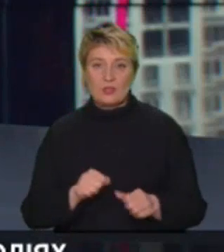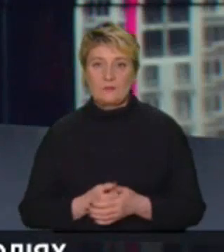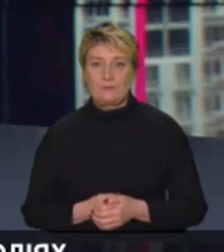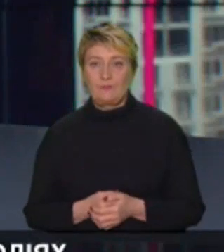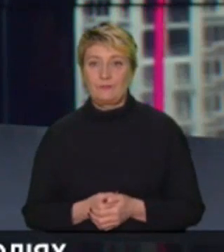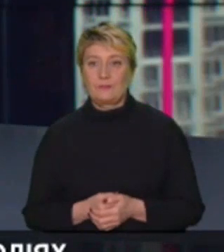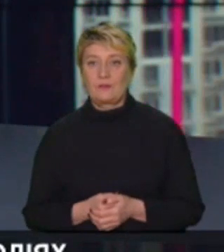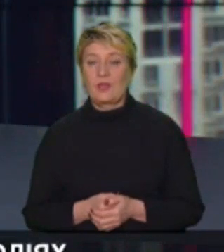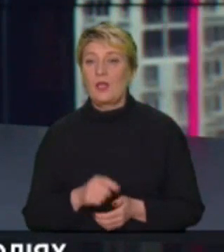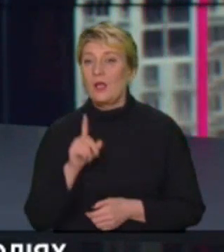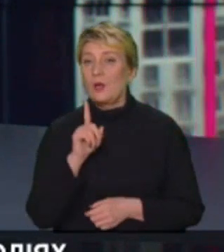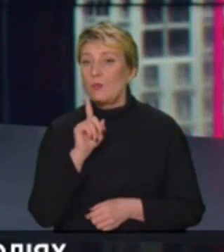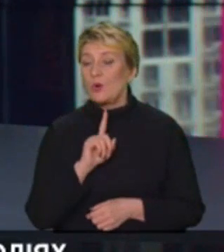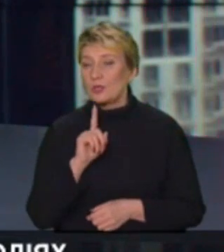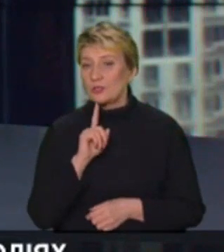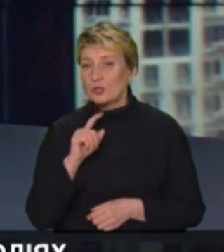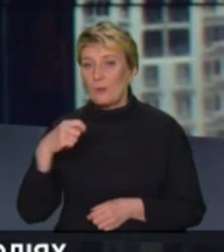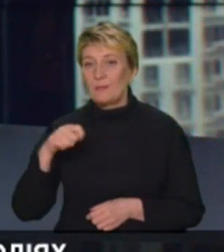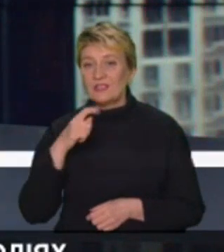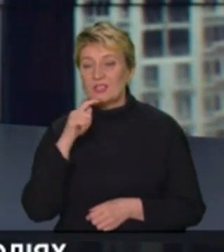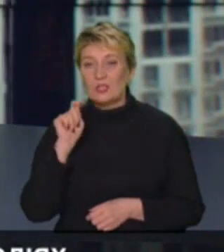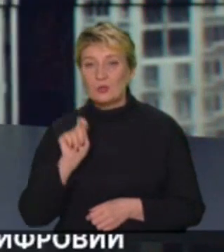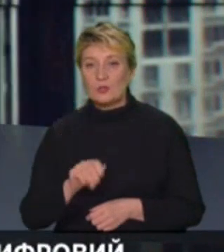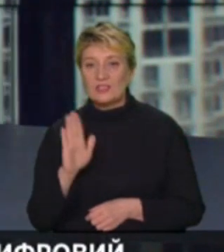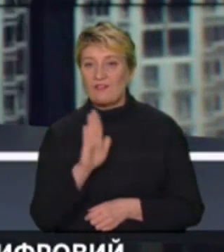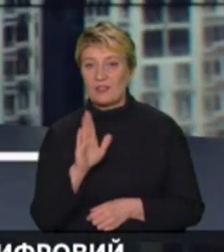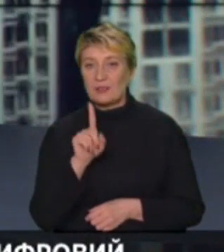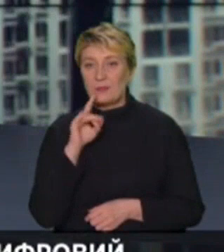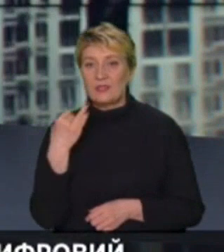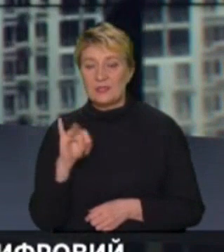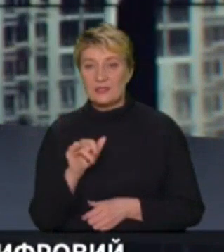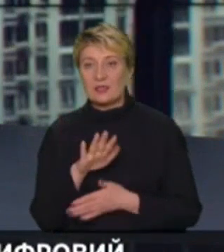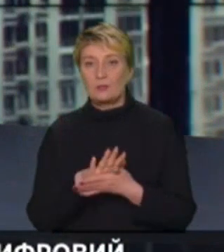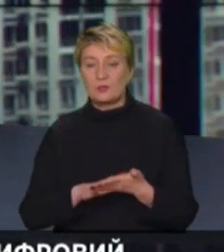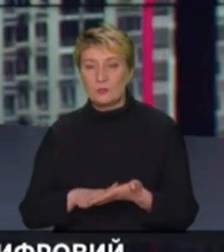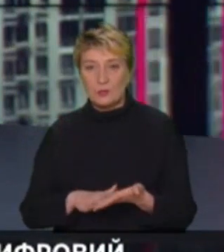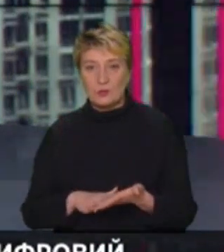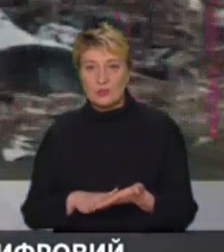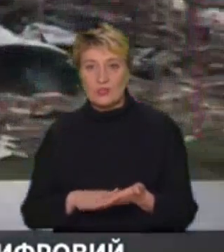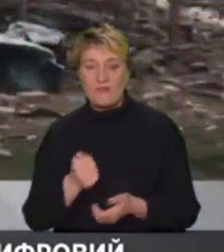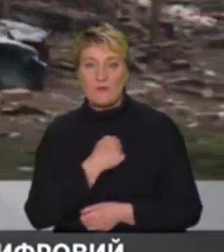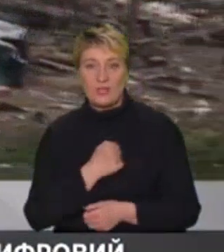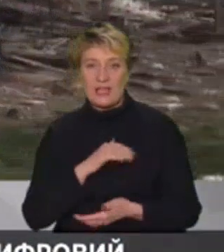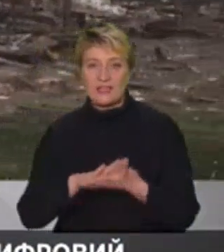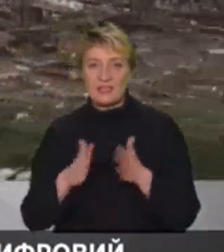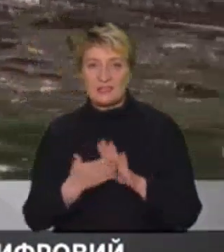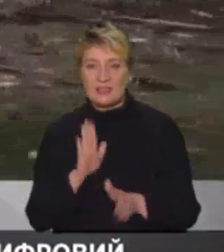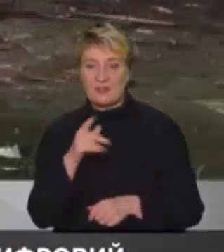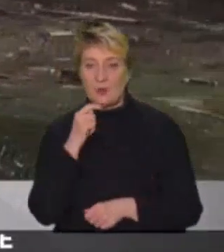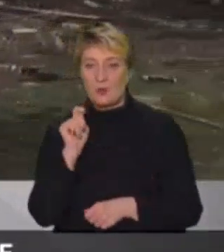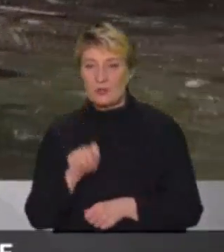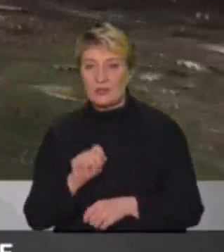Поки що президент України Володимир Зеленський пропонує подовжити воєнний стан в Україні. Про це йдеться у проєкті закону, поданого